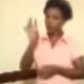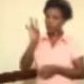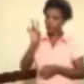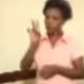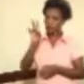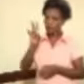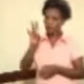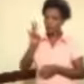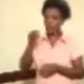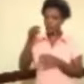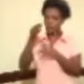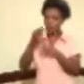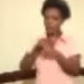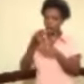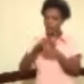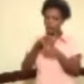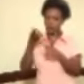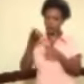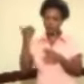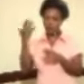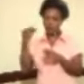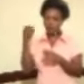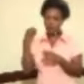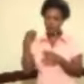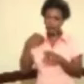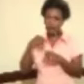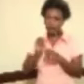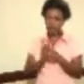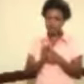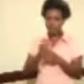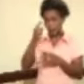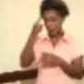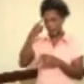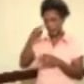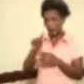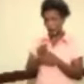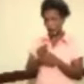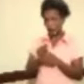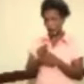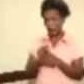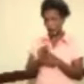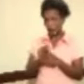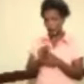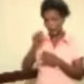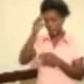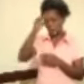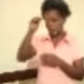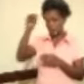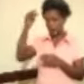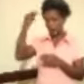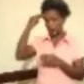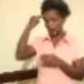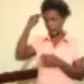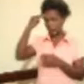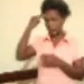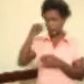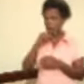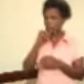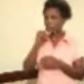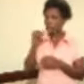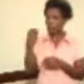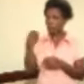voici l'article, qui fait état justement de M. Martelly qui n'est pas